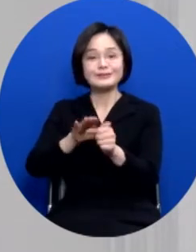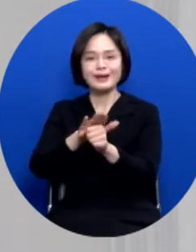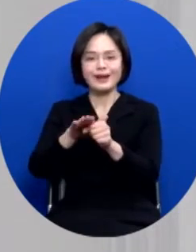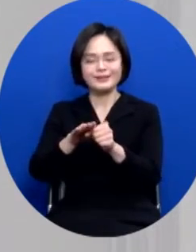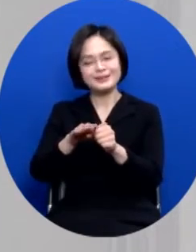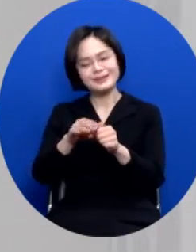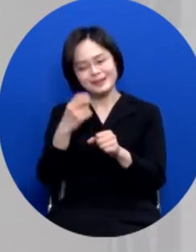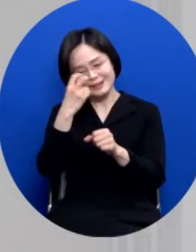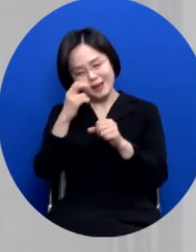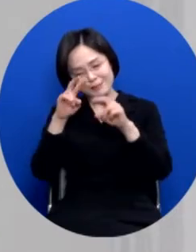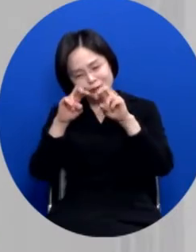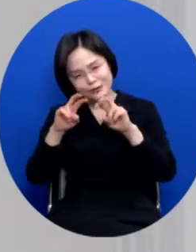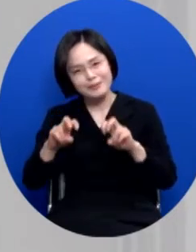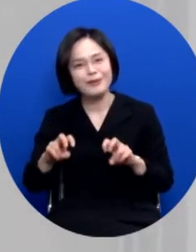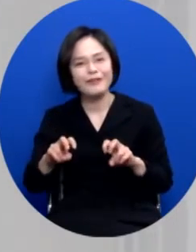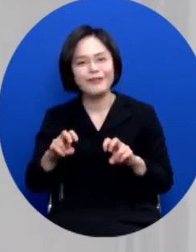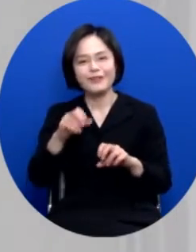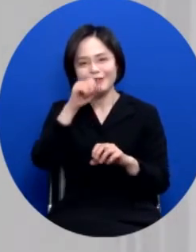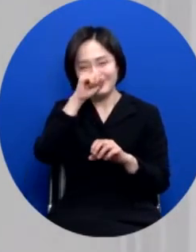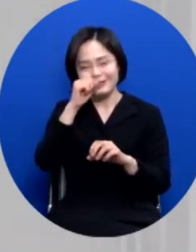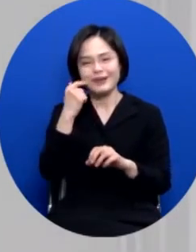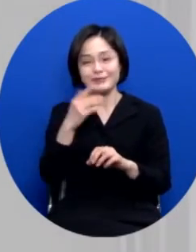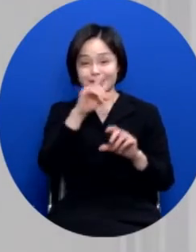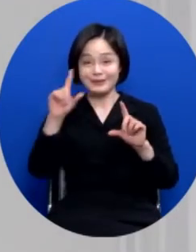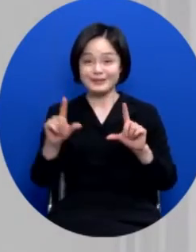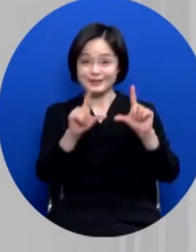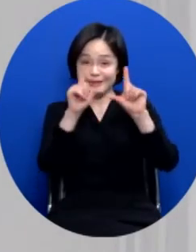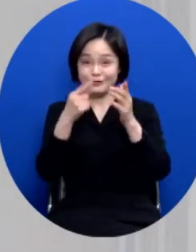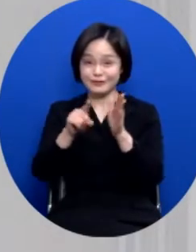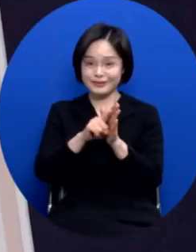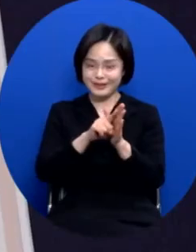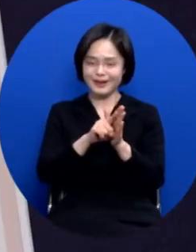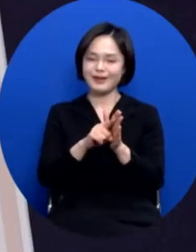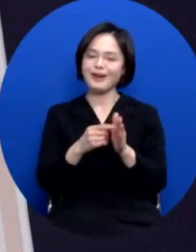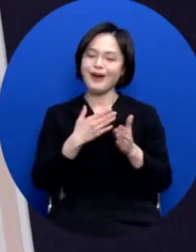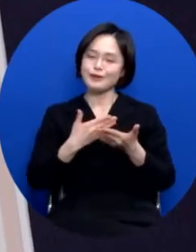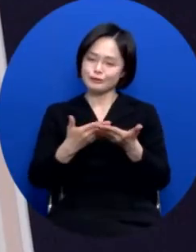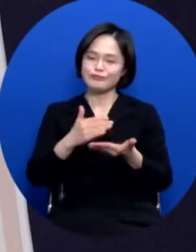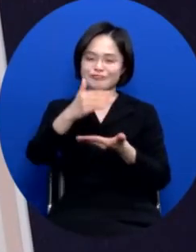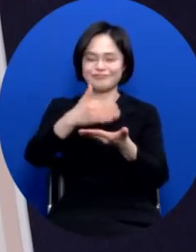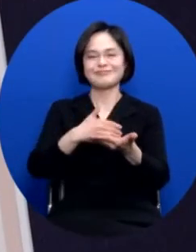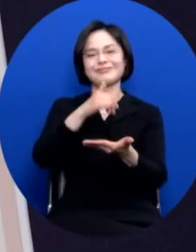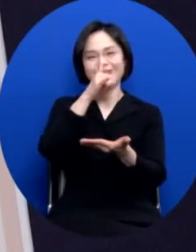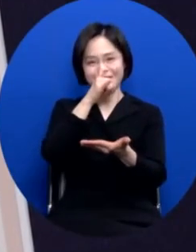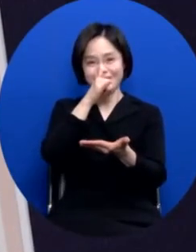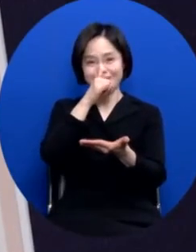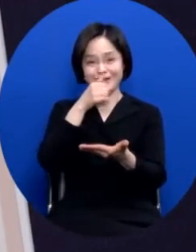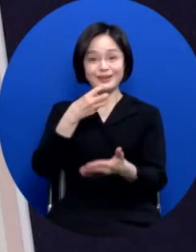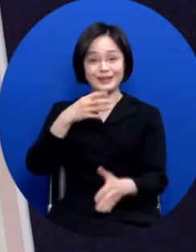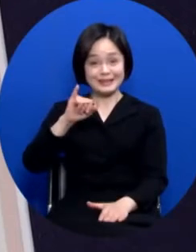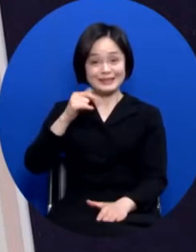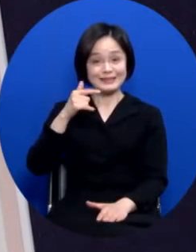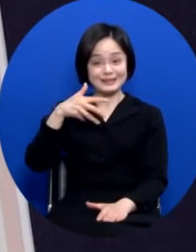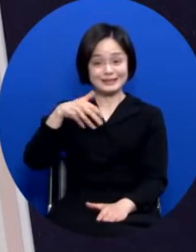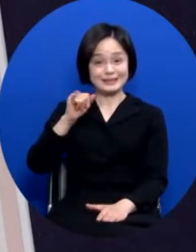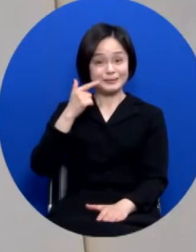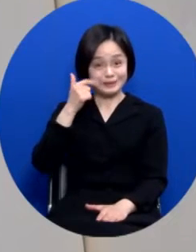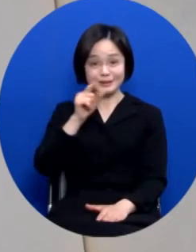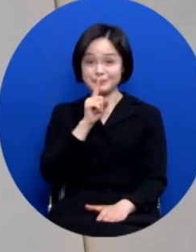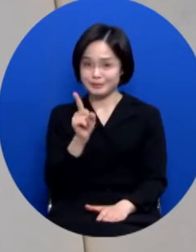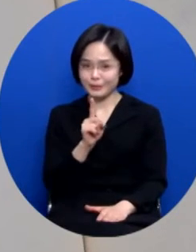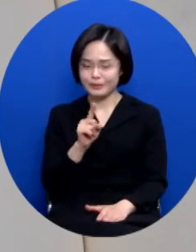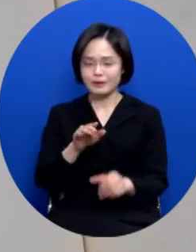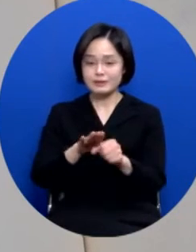선하고 아름답게 살도록 독자를 안내합니다. 리치 빌로다스 목사는 사랑으로 가는 지름길은